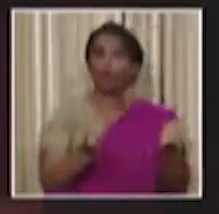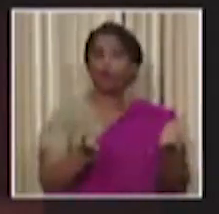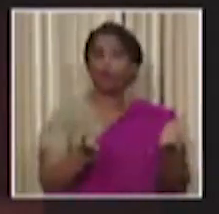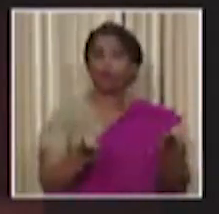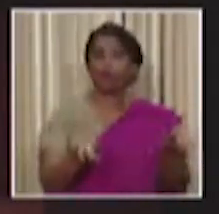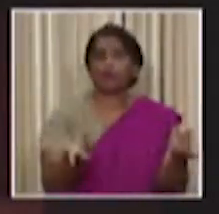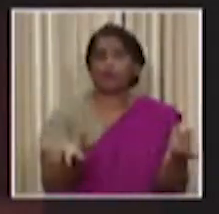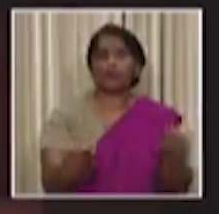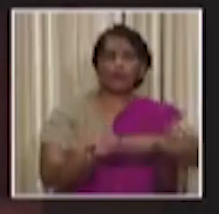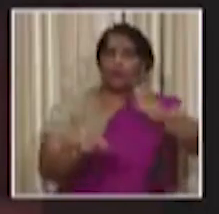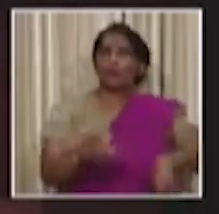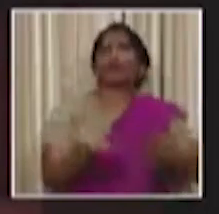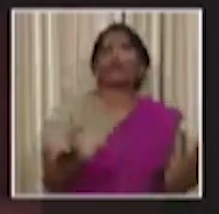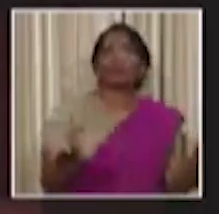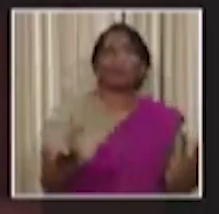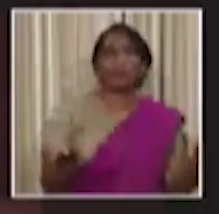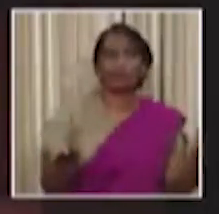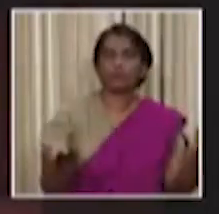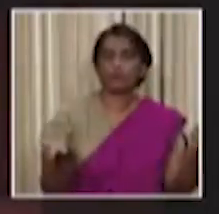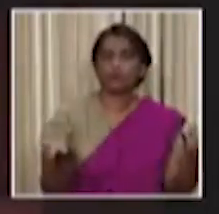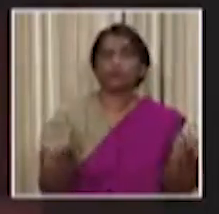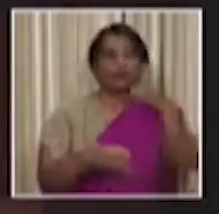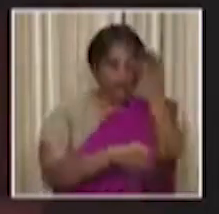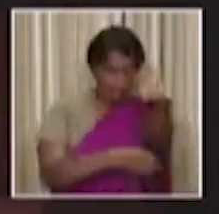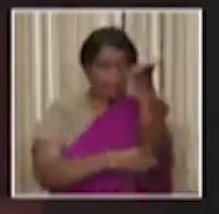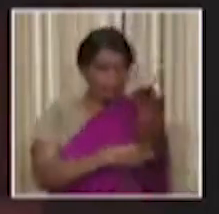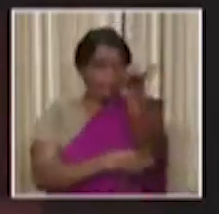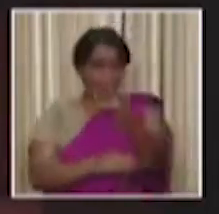ඉවත් උනේ? කවුද?